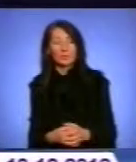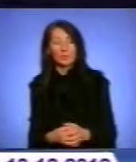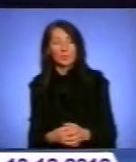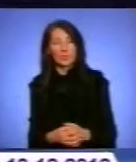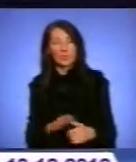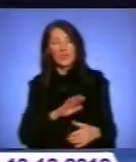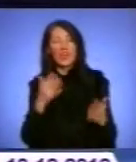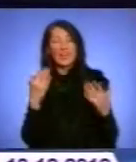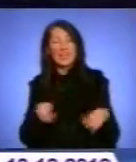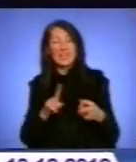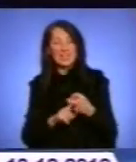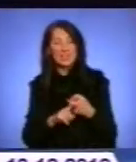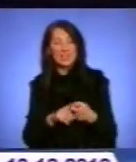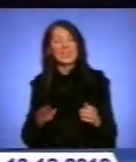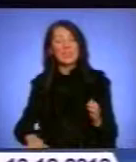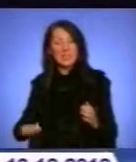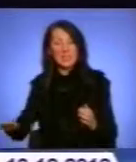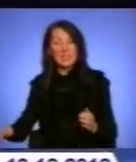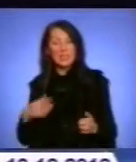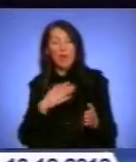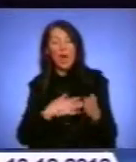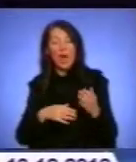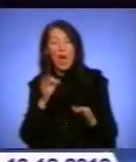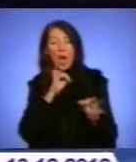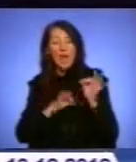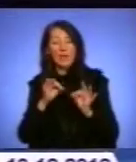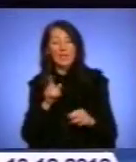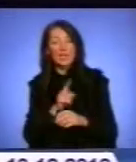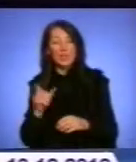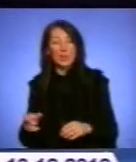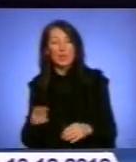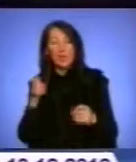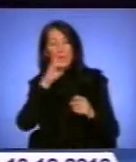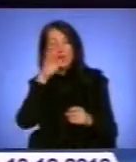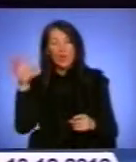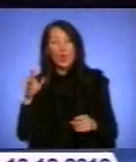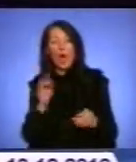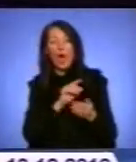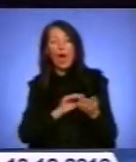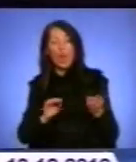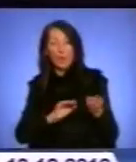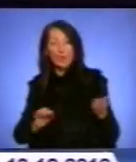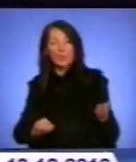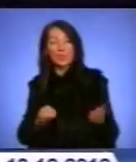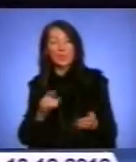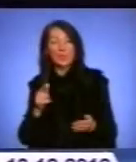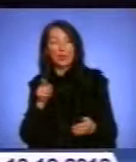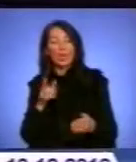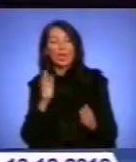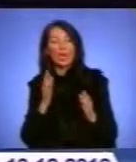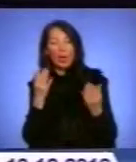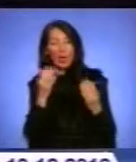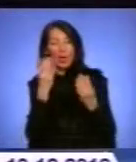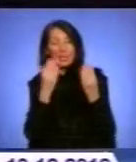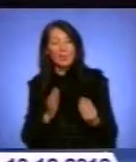Не втрачати зв'язки із дитинством, радить тернополянам відома композиторка Зиновія Присухіна. Тоді будні будуть щасливими і ближчими